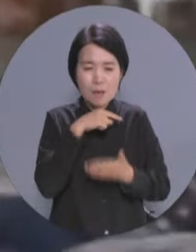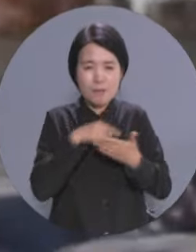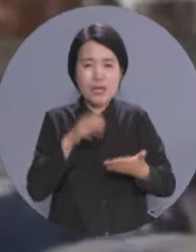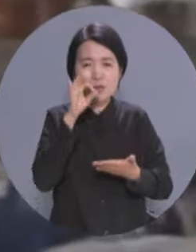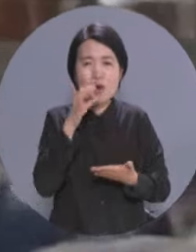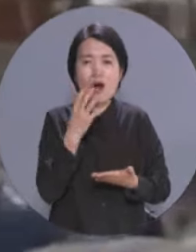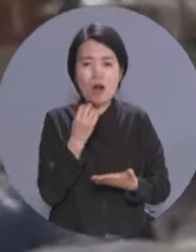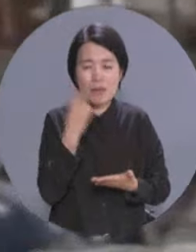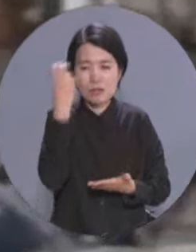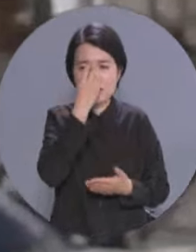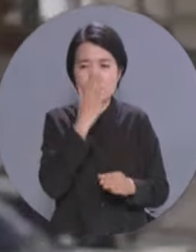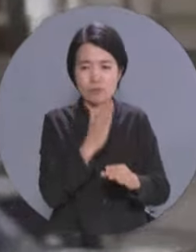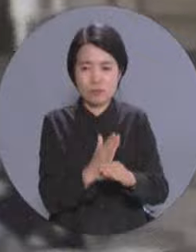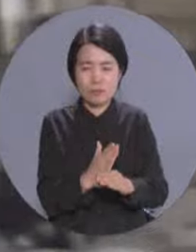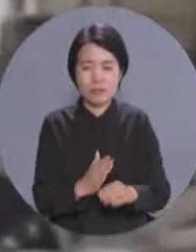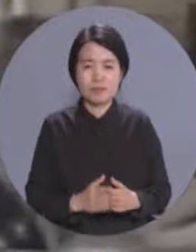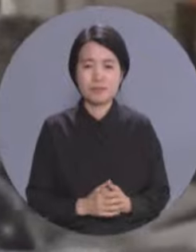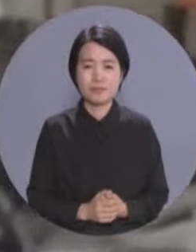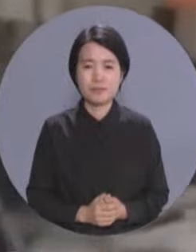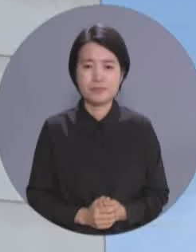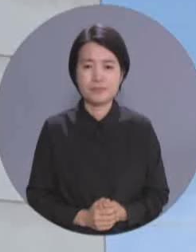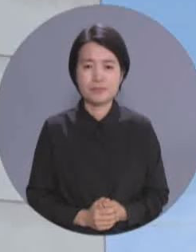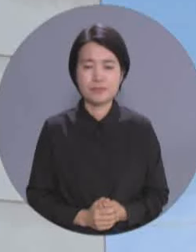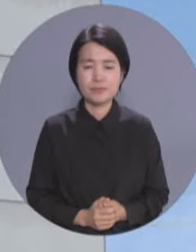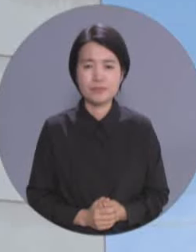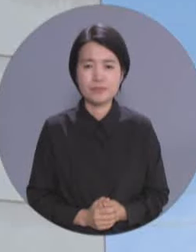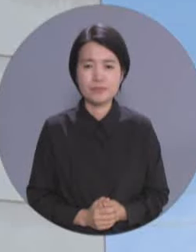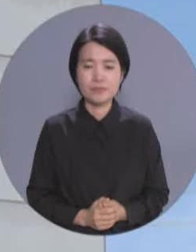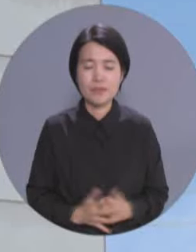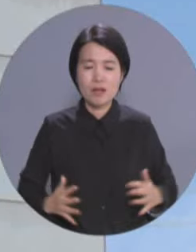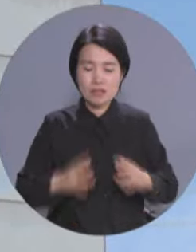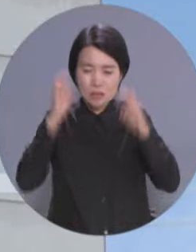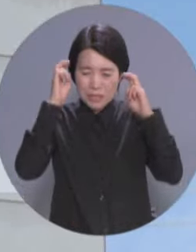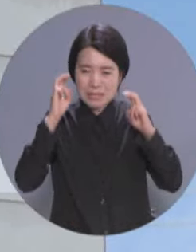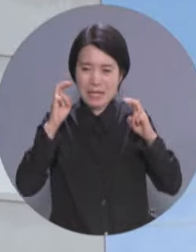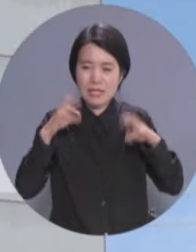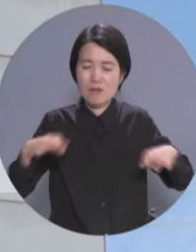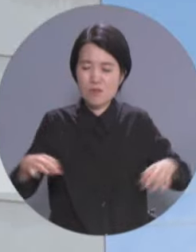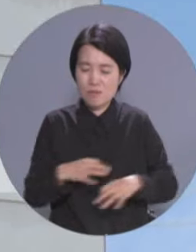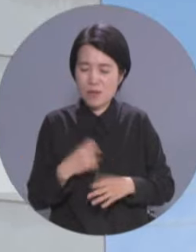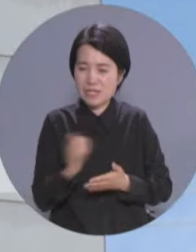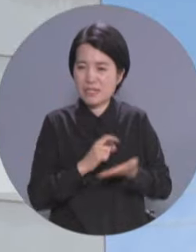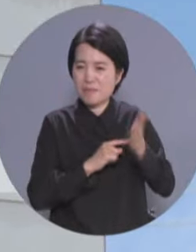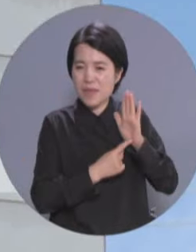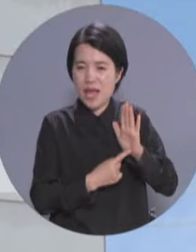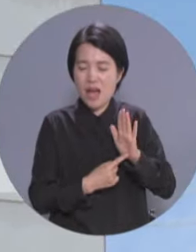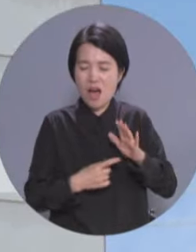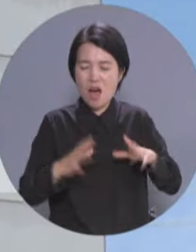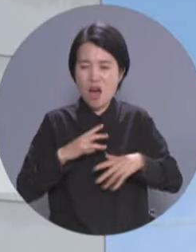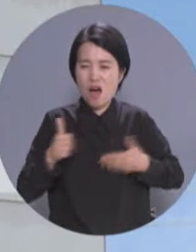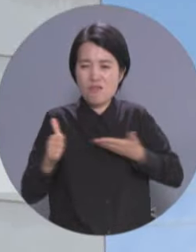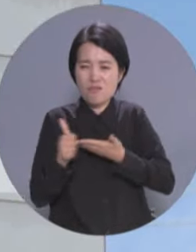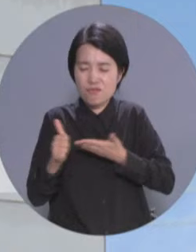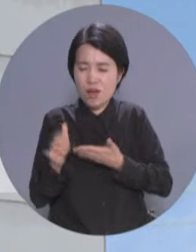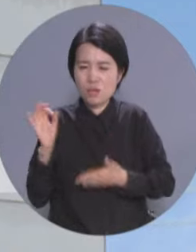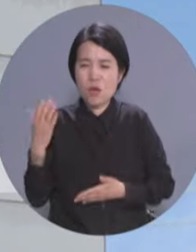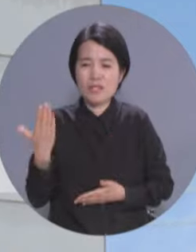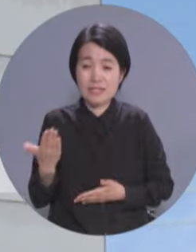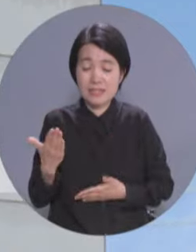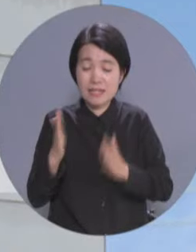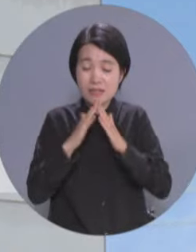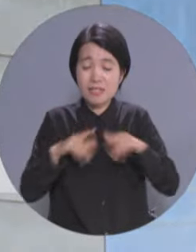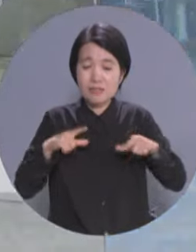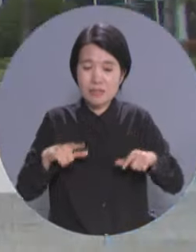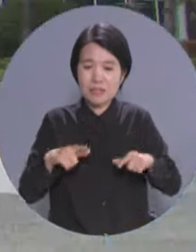규모를 조사하고 있습니다 건설 업체를 상대로 기사를 작성할 것처럼 겁을 주고 금품을 요구한